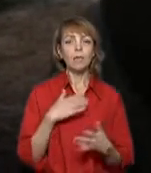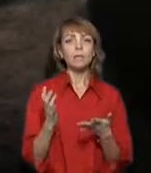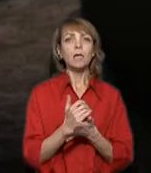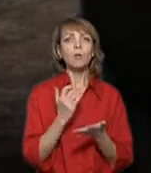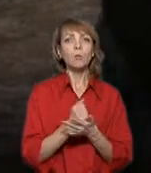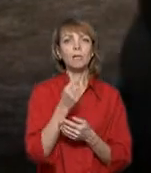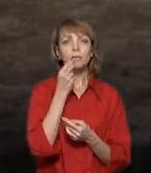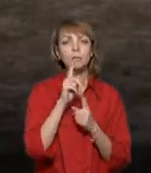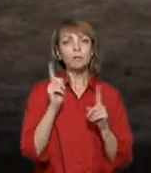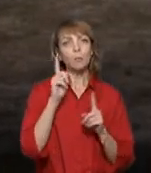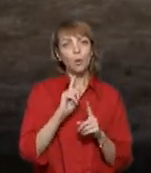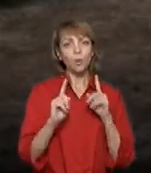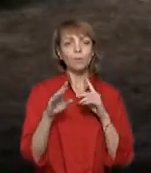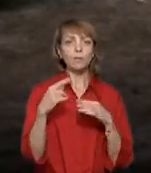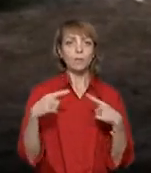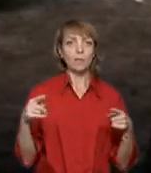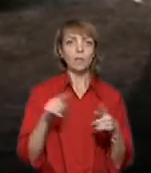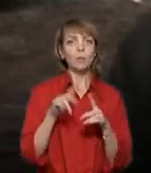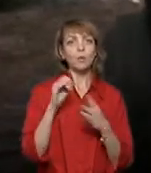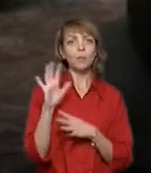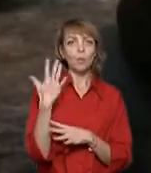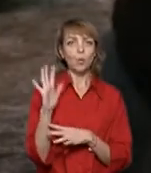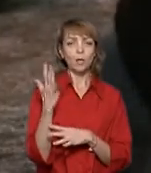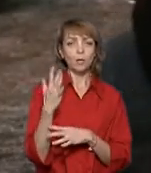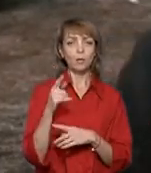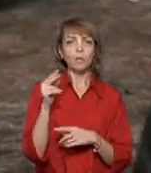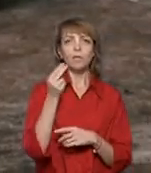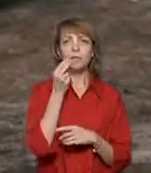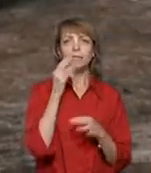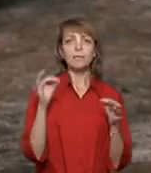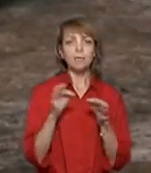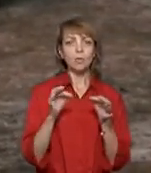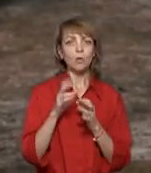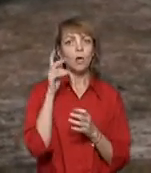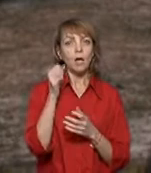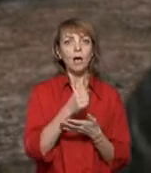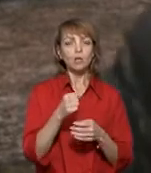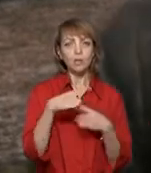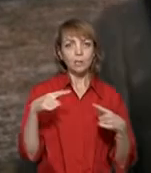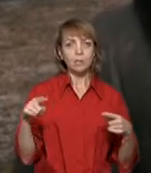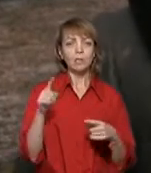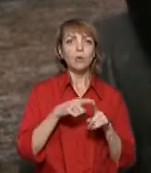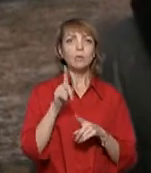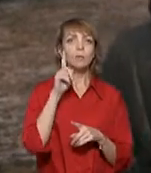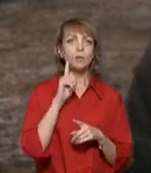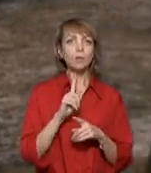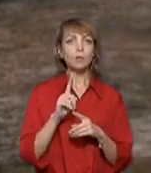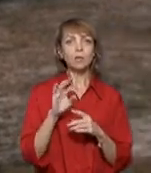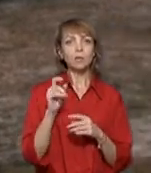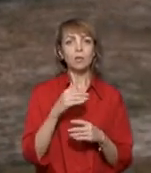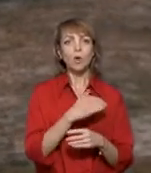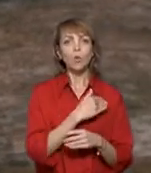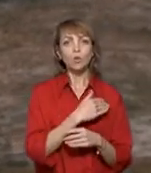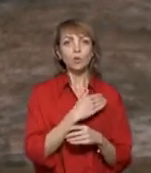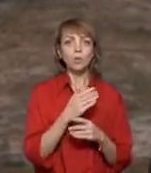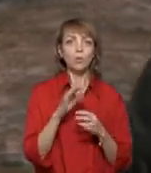вона смаколики і все таке, а так просто прогулятися. Вона їсть сіно, каші різні, з такого смачненького і з